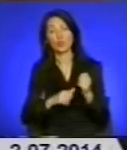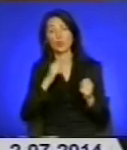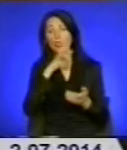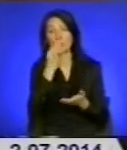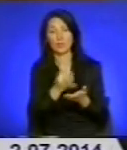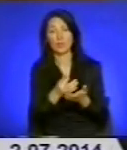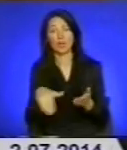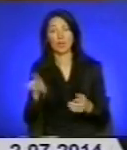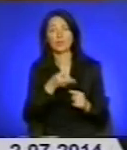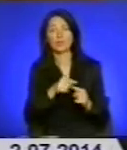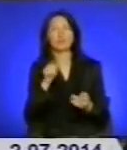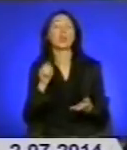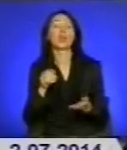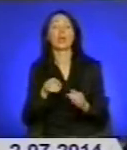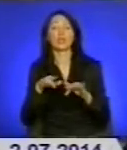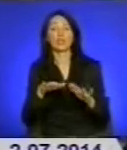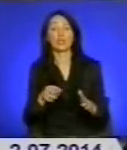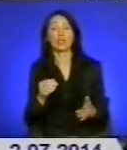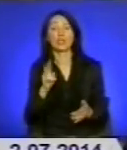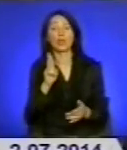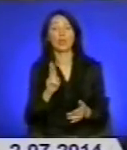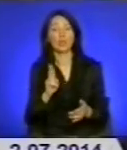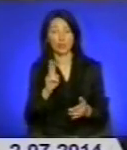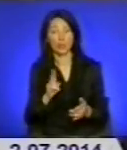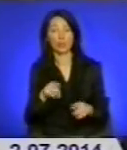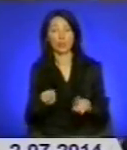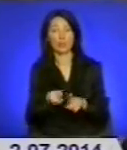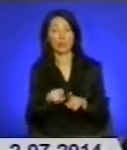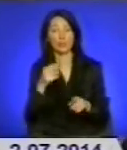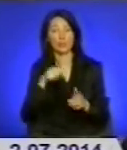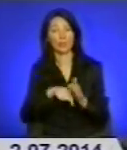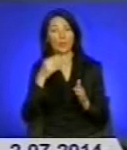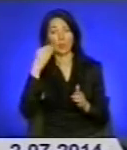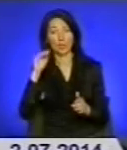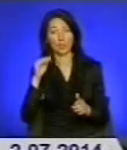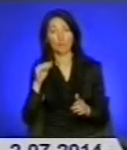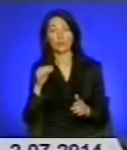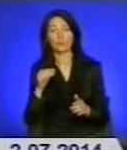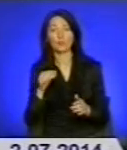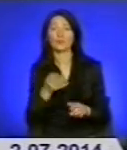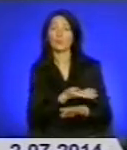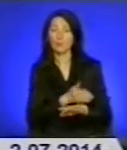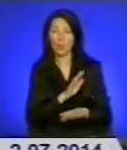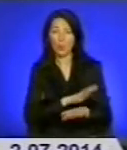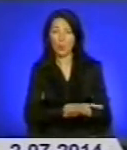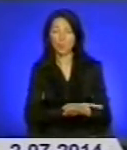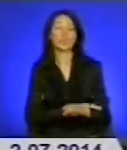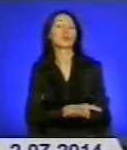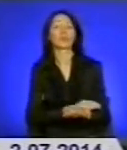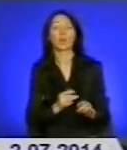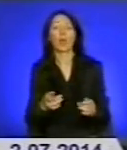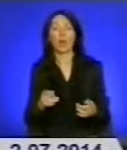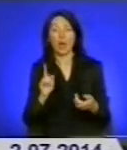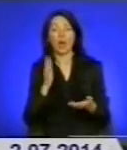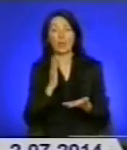оцифровані а відповідно покращені реально віхою електронного уряду в Польщі стало приєднання до європейської системи